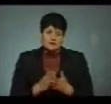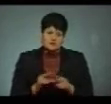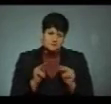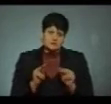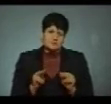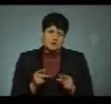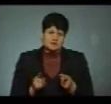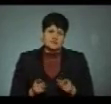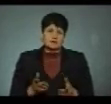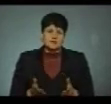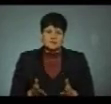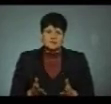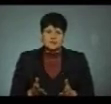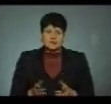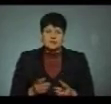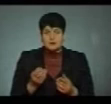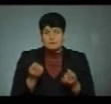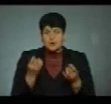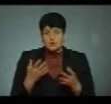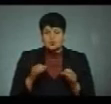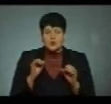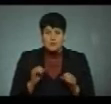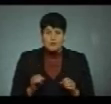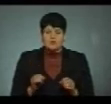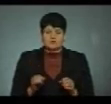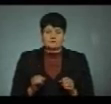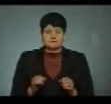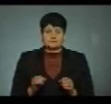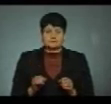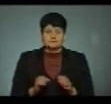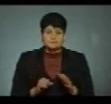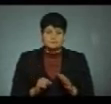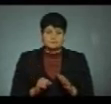об'єктивна дійсність. І, відповідно, ми просто можемо опиратися на ці